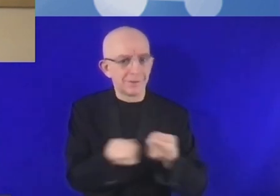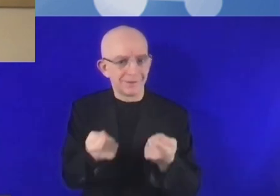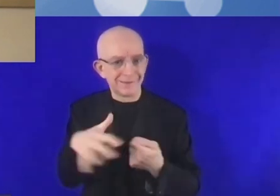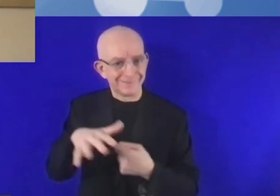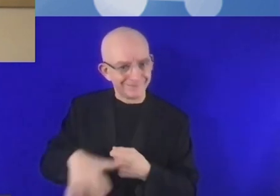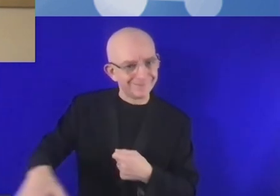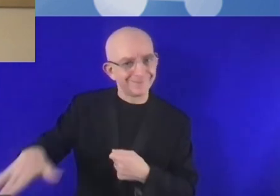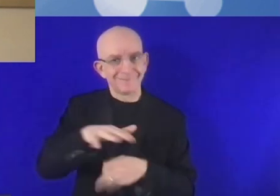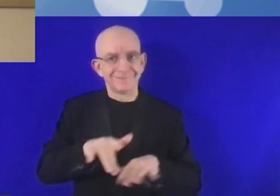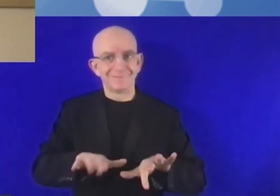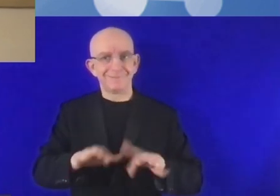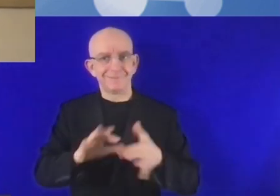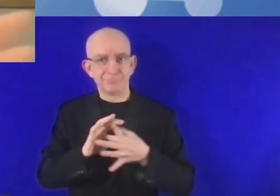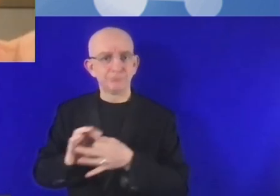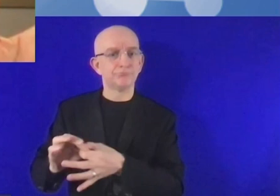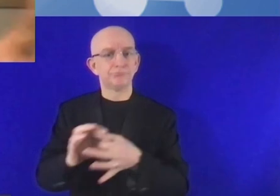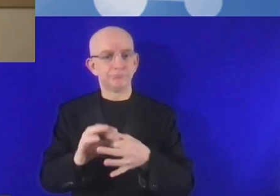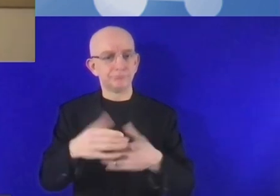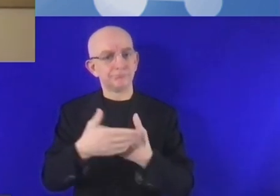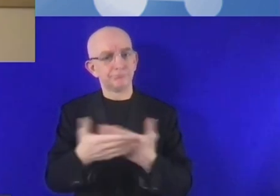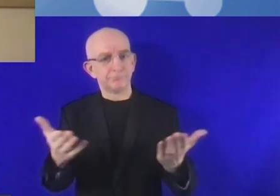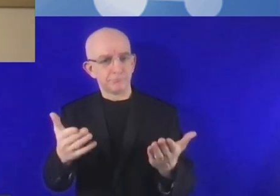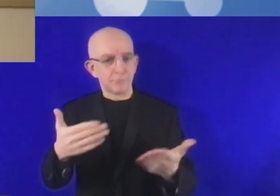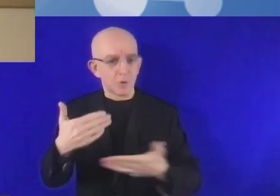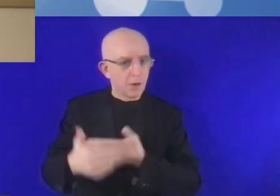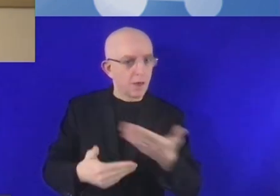jak nasza firma.